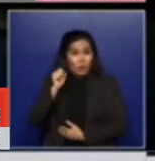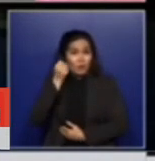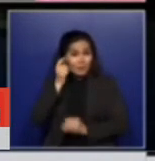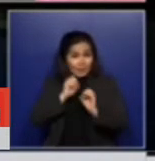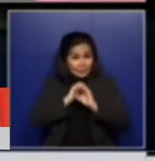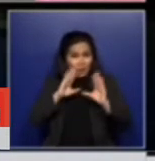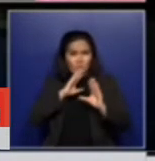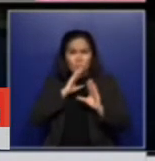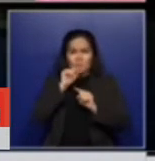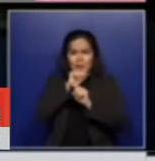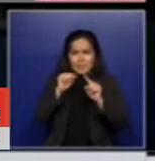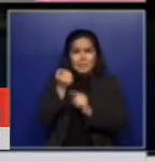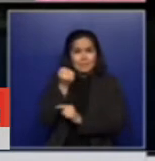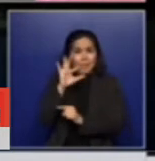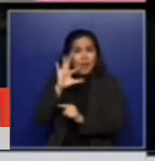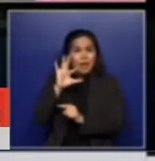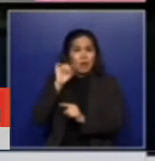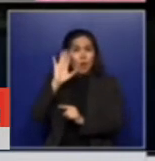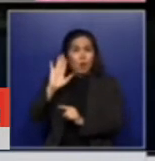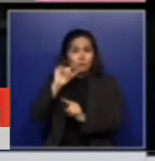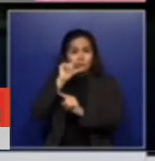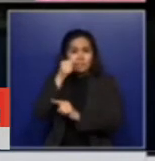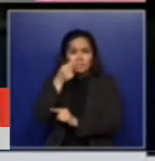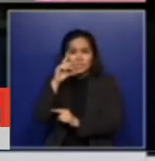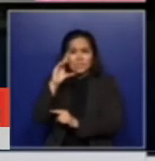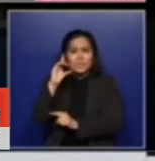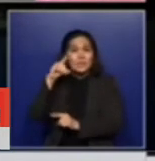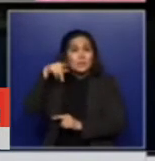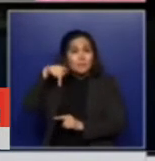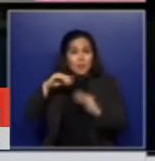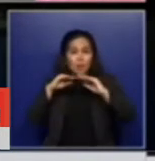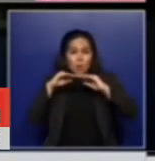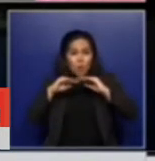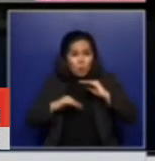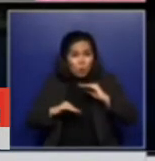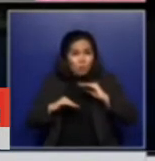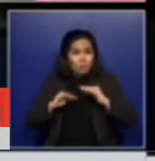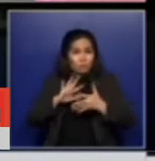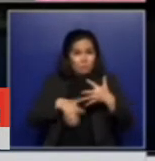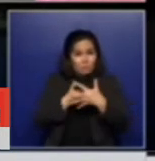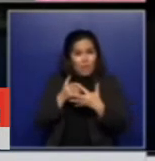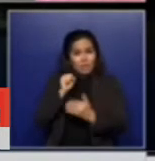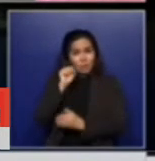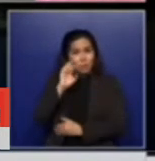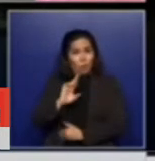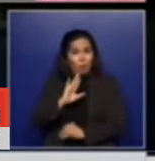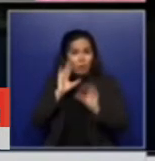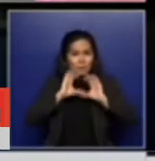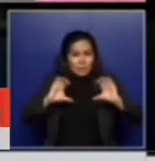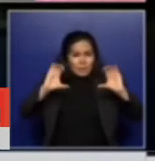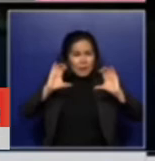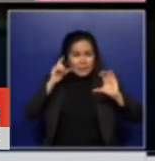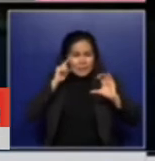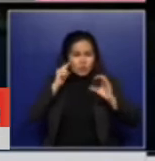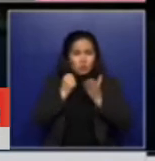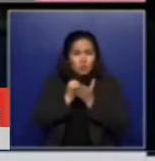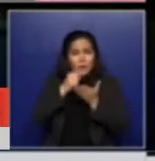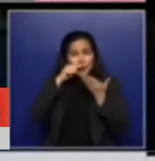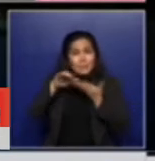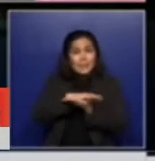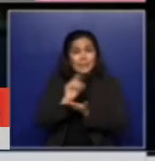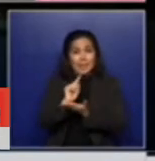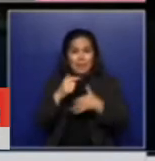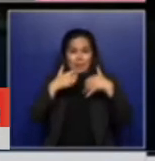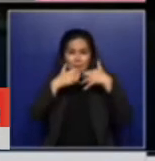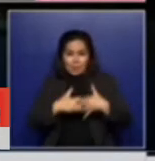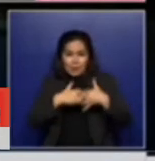ของ GDP เนี่ยมันหายไปเนี่ยนะครับท่านได้เตรียมแผนสำรองเพื่อประเทศท่านได้เตรียมแหล่งผลิต